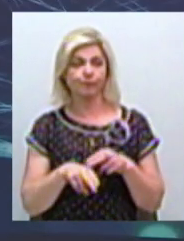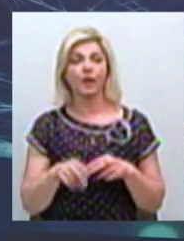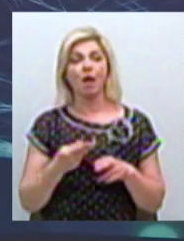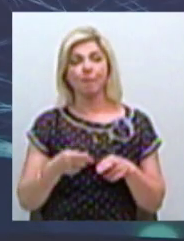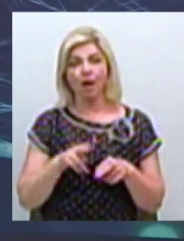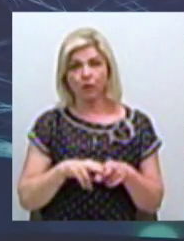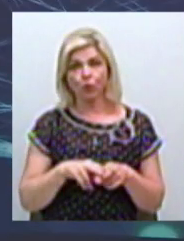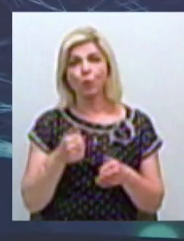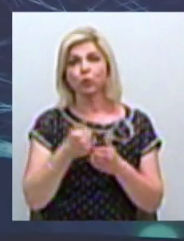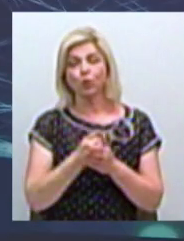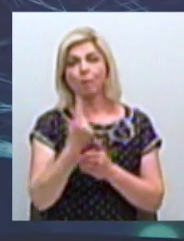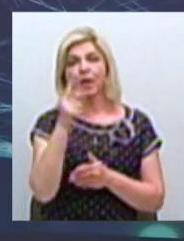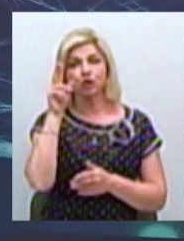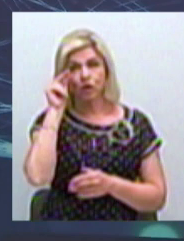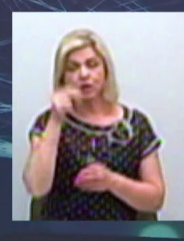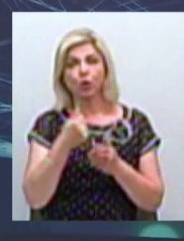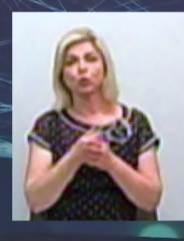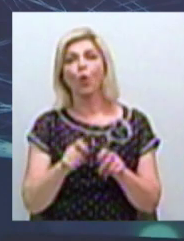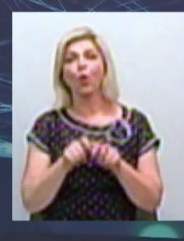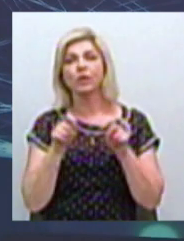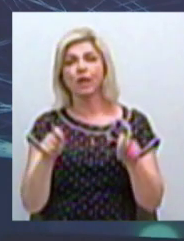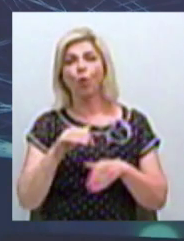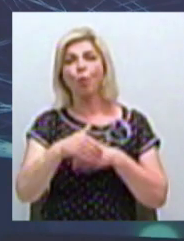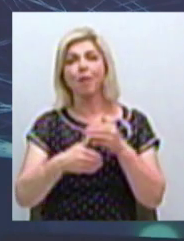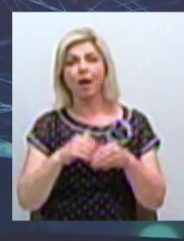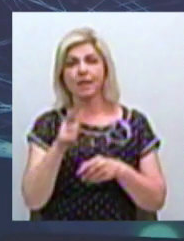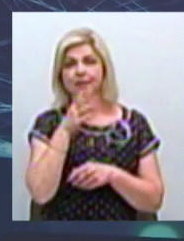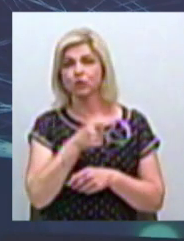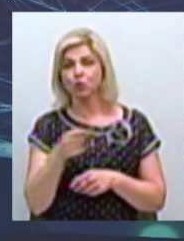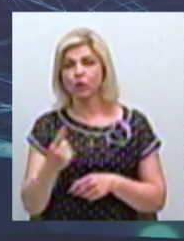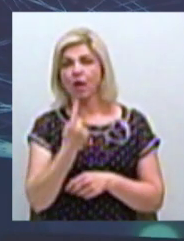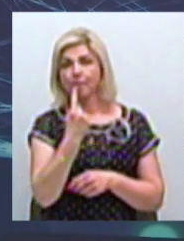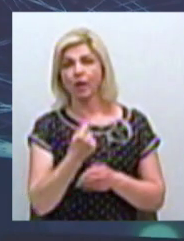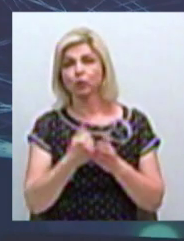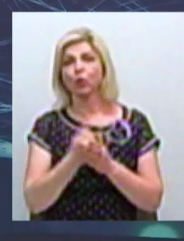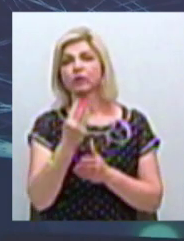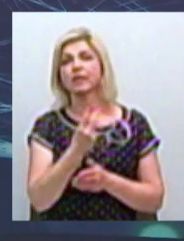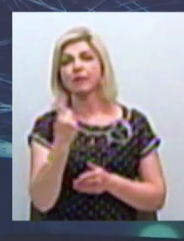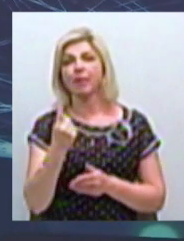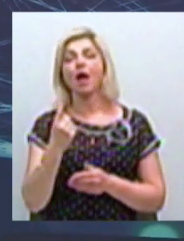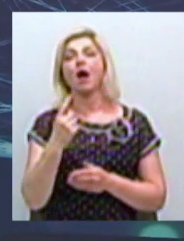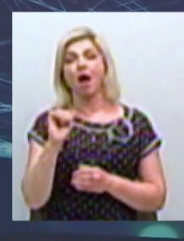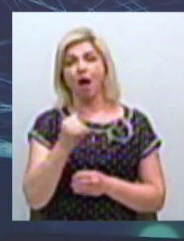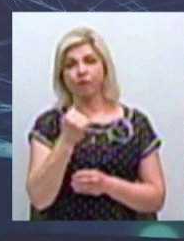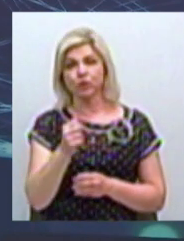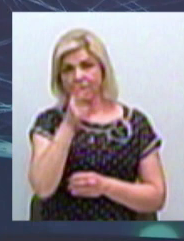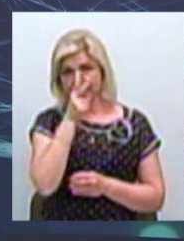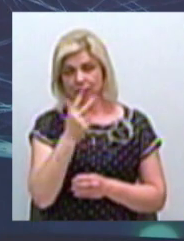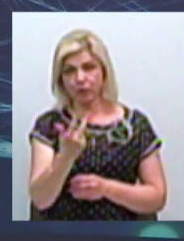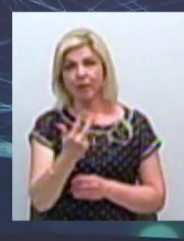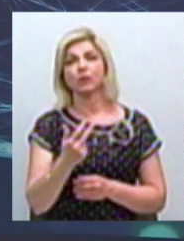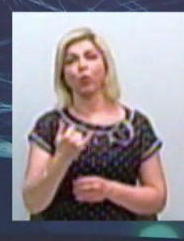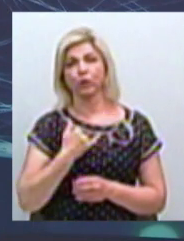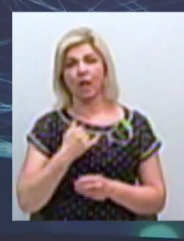Поэтому до 1 числа, до открытия купального сезона, с 1 до 31 августа у нас купальный сезон, 3 месяца, скорее всего,